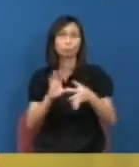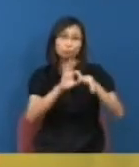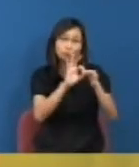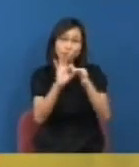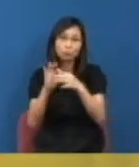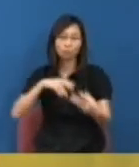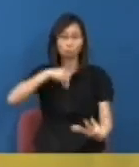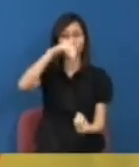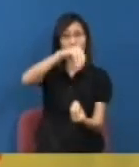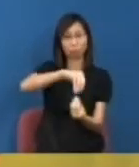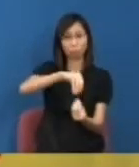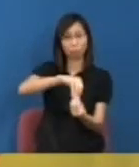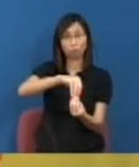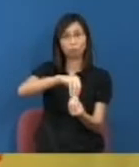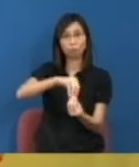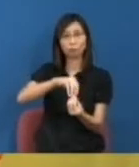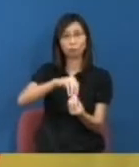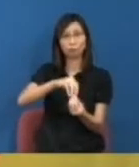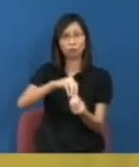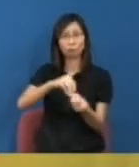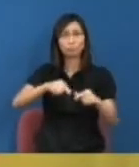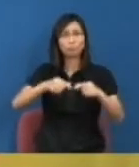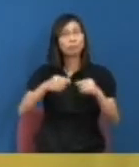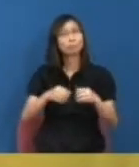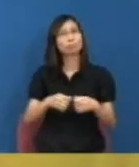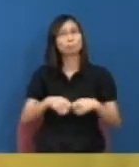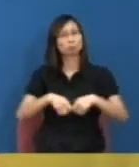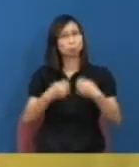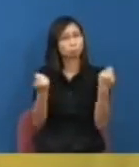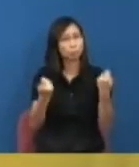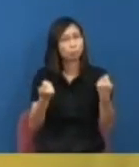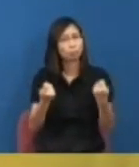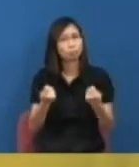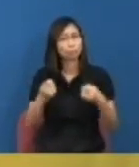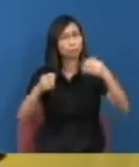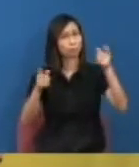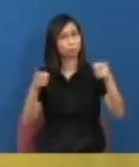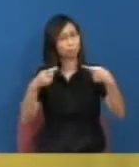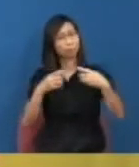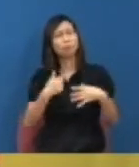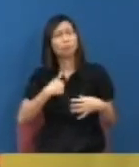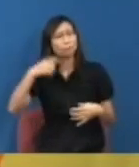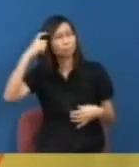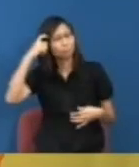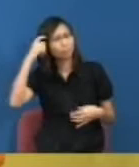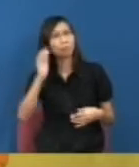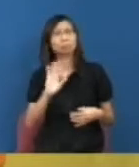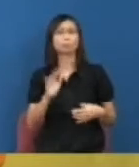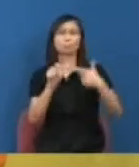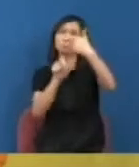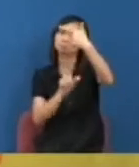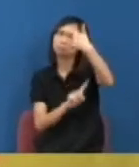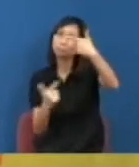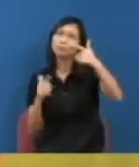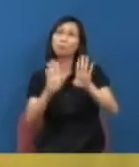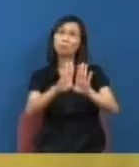神即是撕裂的一個挺象徵的日子但我自己覺得就是我看整件事反而不是由8月18日開始